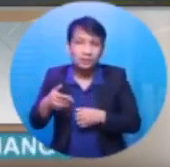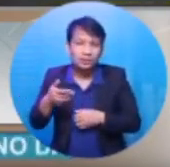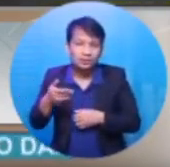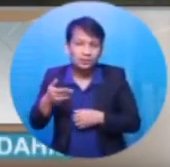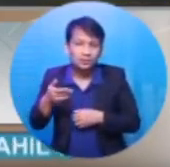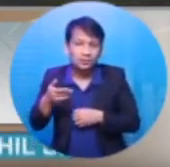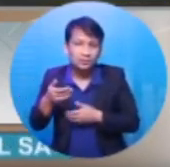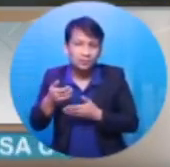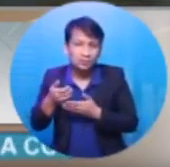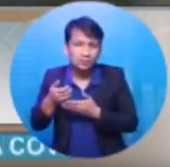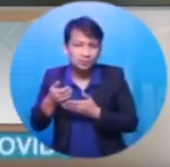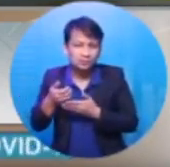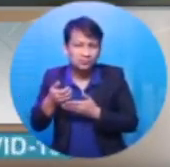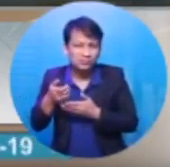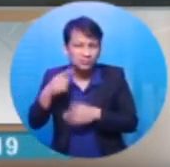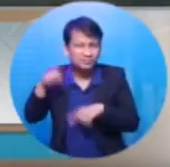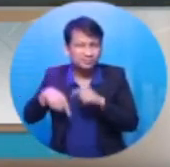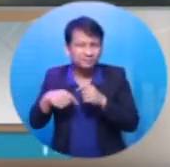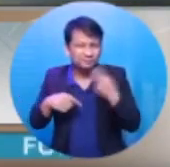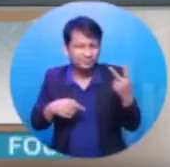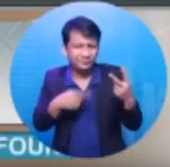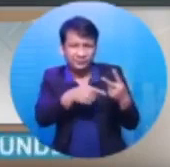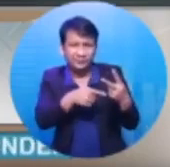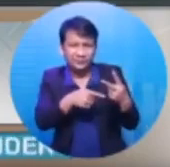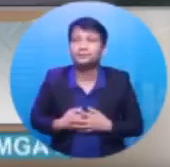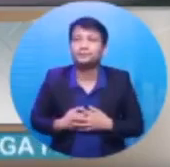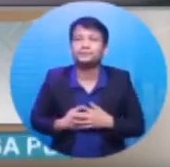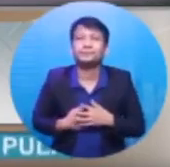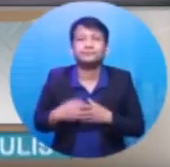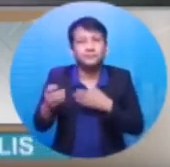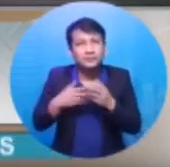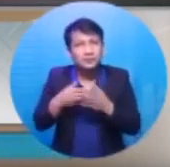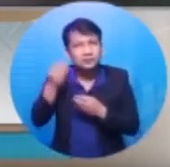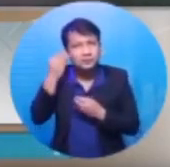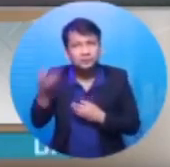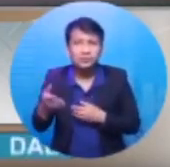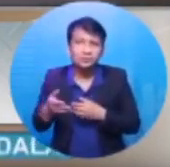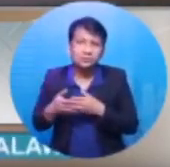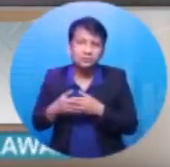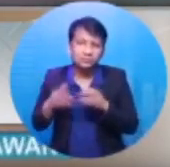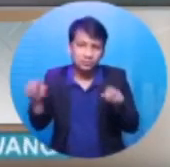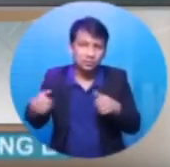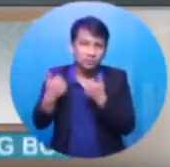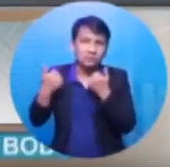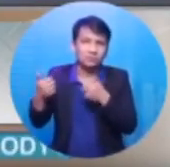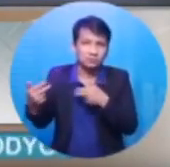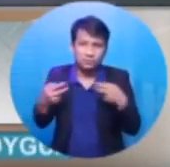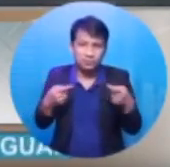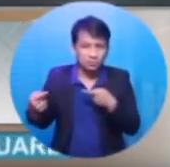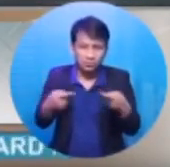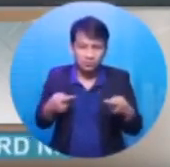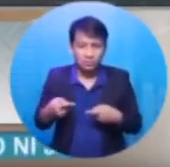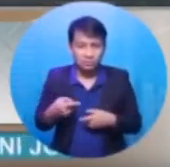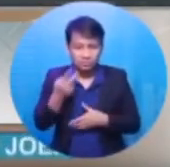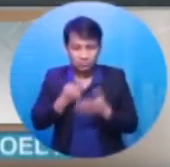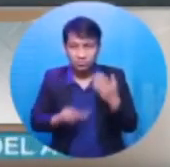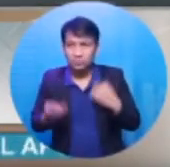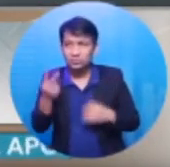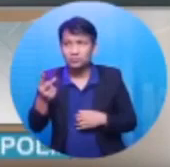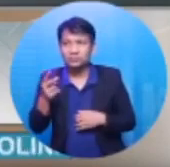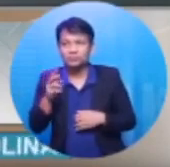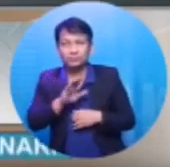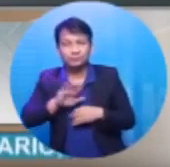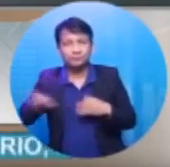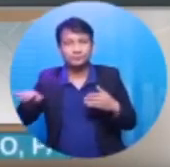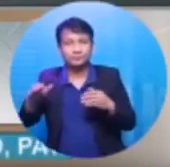Eh, pinalabas niya pa ako. Sabi niya, kahit dalawa pa daw ang kalaban niya. Hamon niya ako ng 2 rounds, sir. Eh, siyempre, nakawala ako doon sa compound